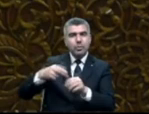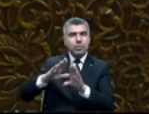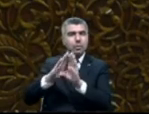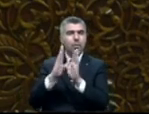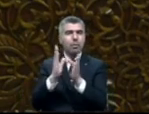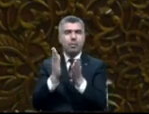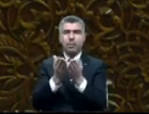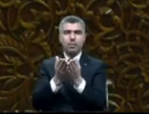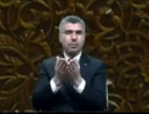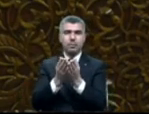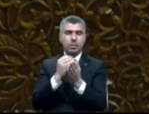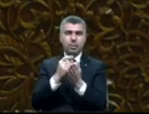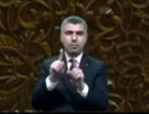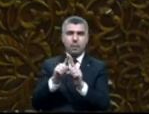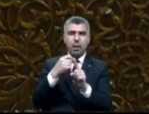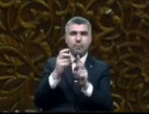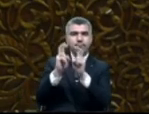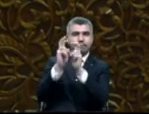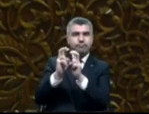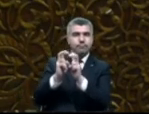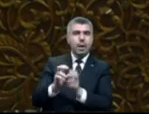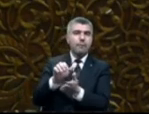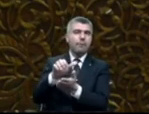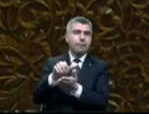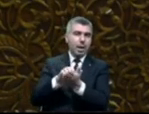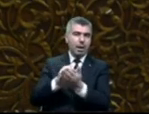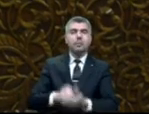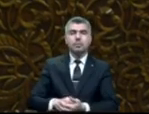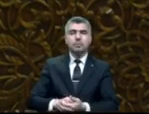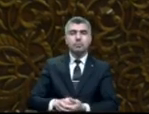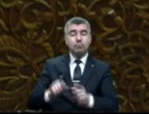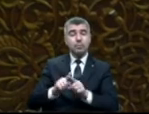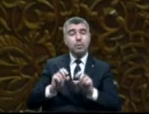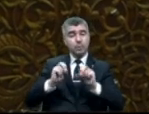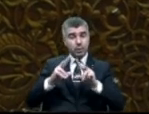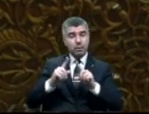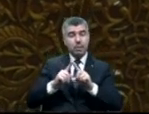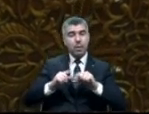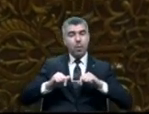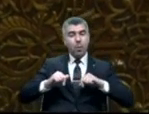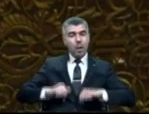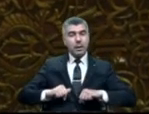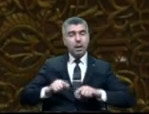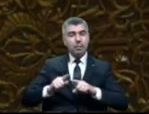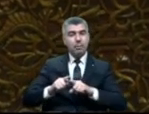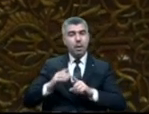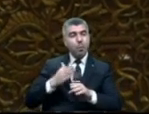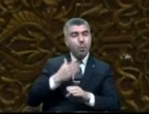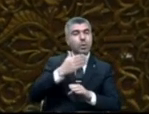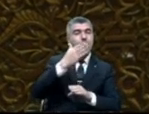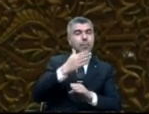هذه العوامل كانت لها انعكاسات سلبية على المردود الفلاحي، فهل وضعتم السيد الوزير آفاق للموسم الفلاحي